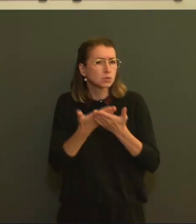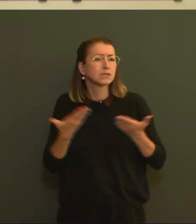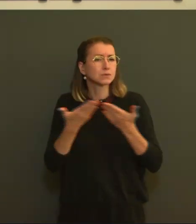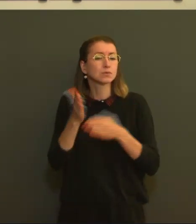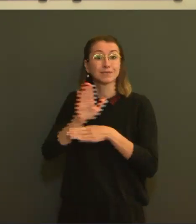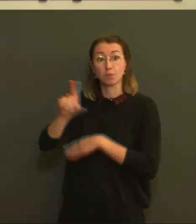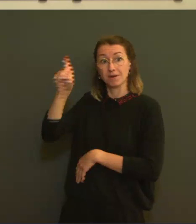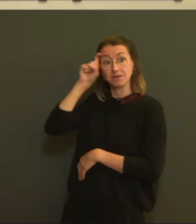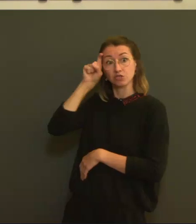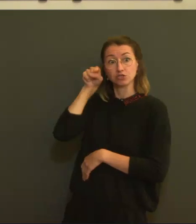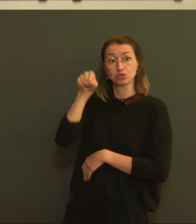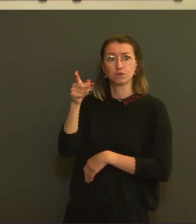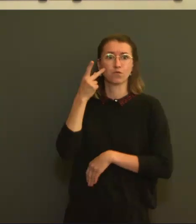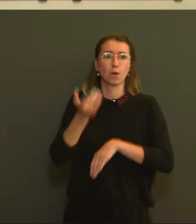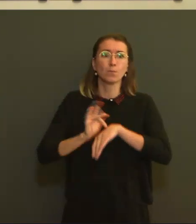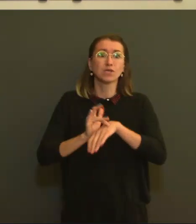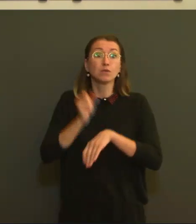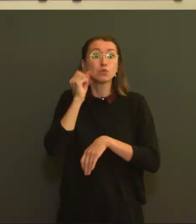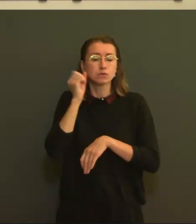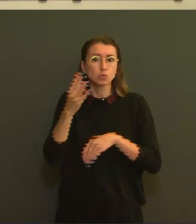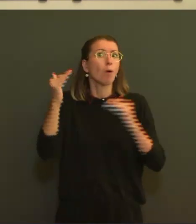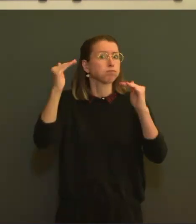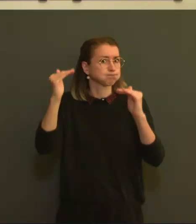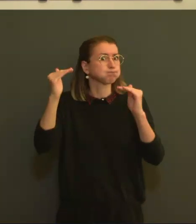une baisse de la moyenne hebdomadaire.